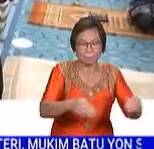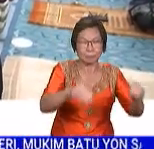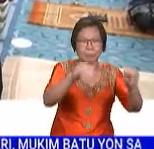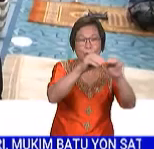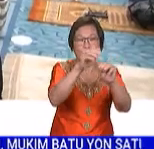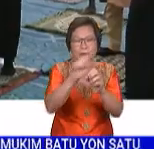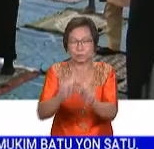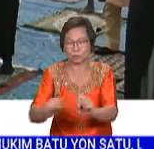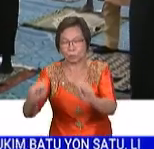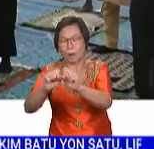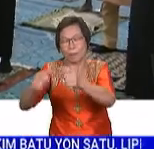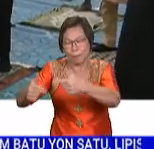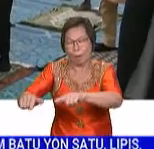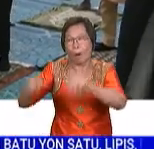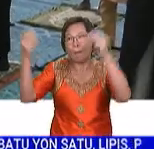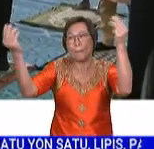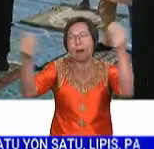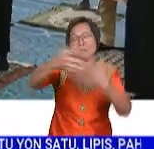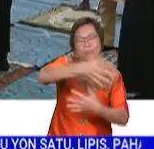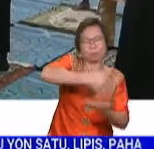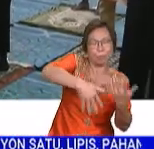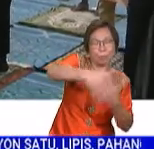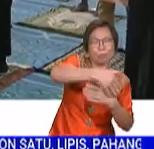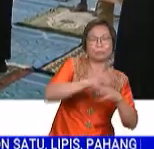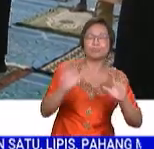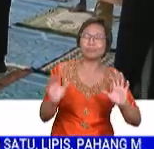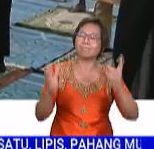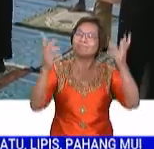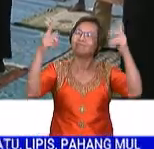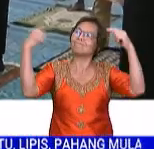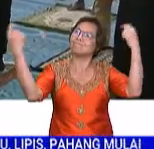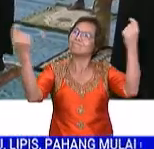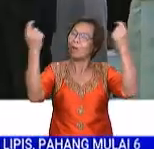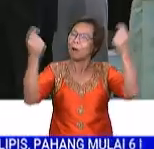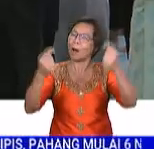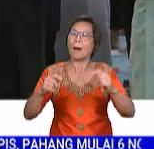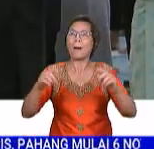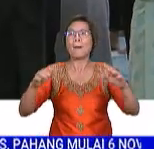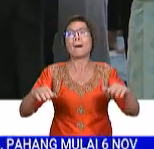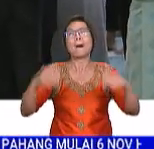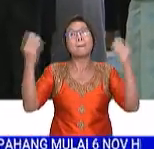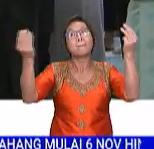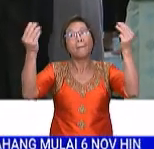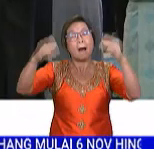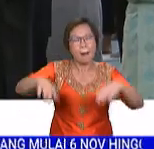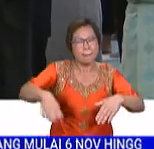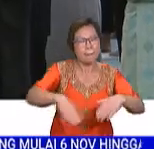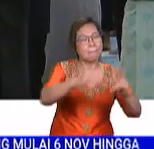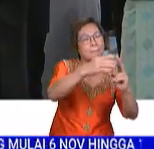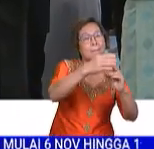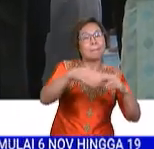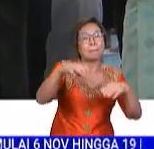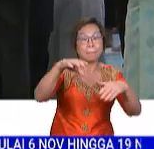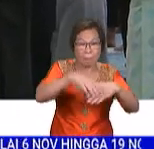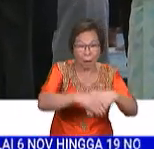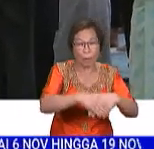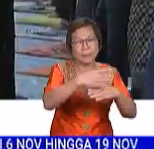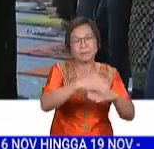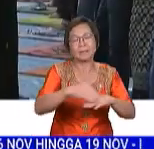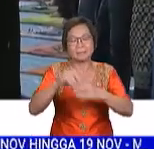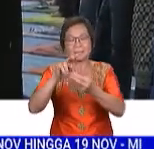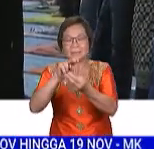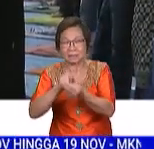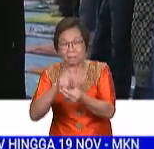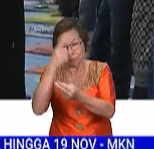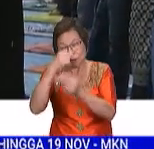Surau turut dibenarkan majelis sosial seperti sambutan perayaan majelis perkawinan dan Majlis aqiqah di Dewan Masjid